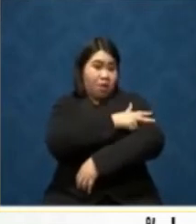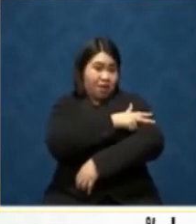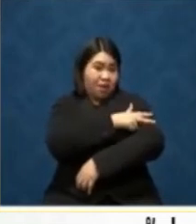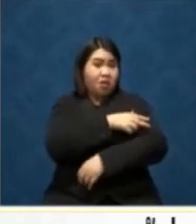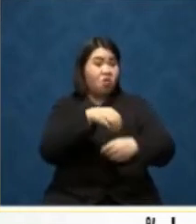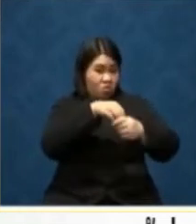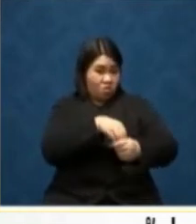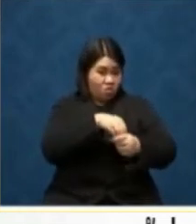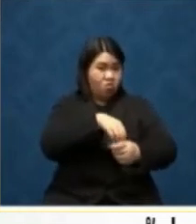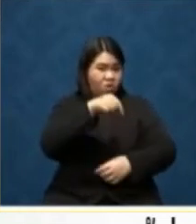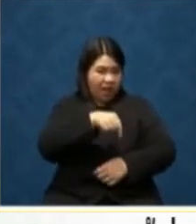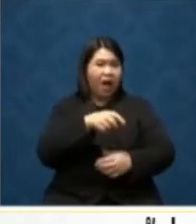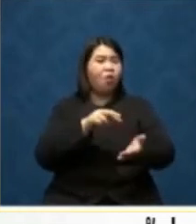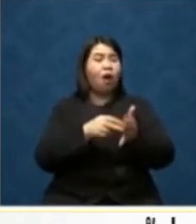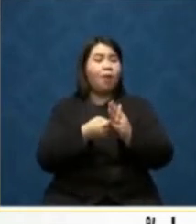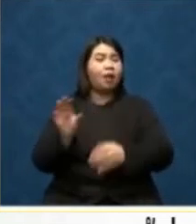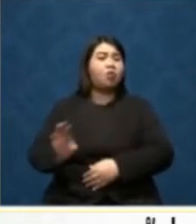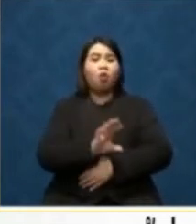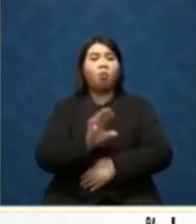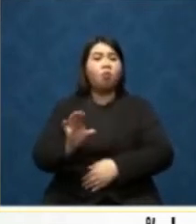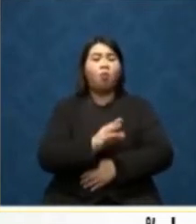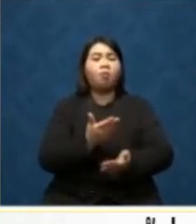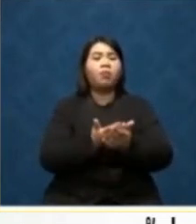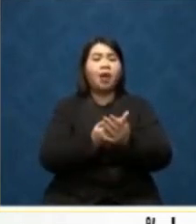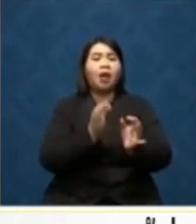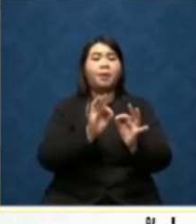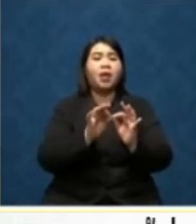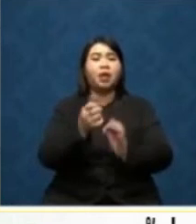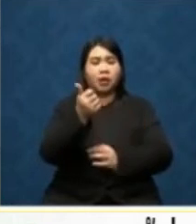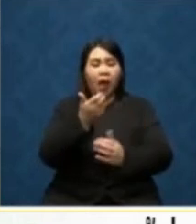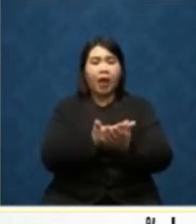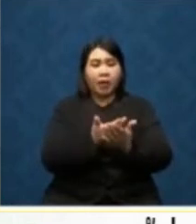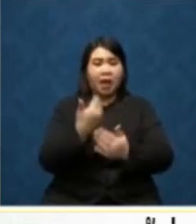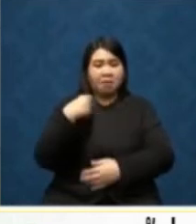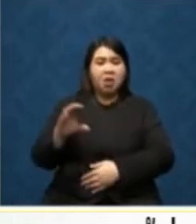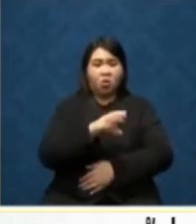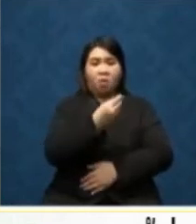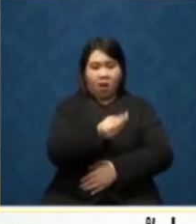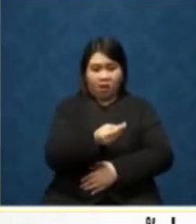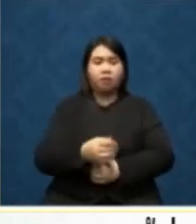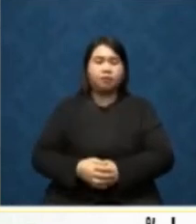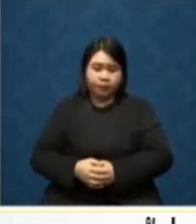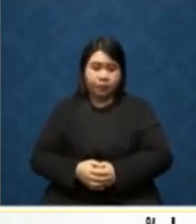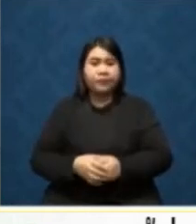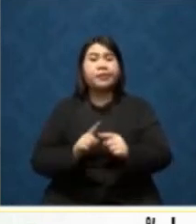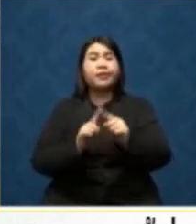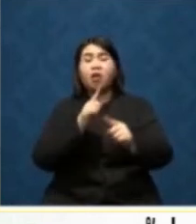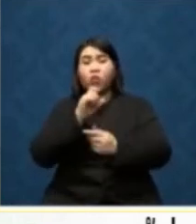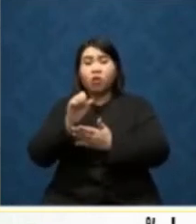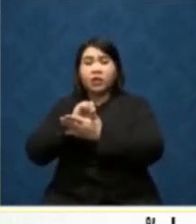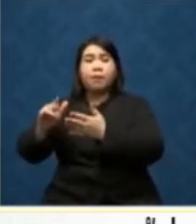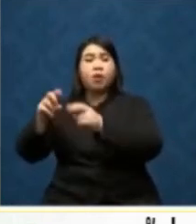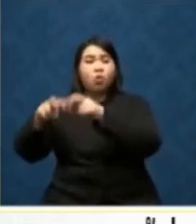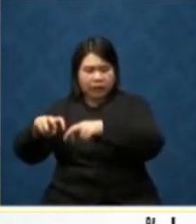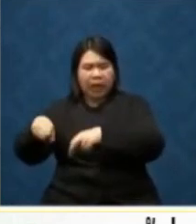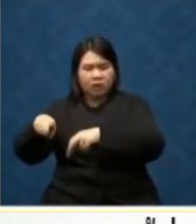ีต่ ไปได้ถ้าประย glasses ographer trabajar่างยอยู่ใหนวยằngรกประมาณ",คำถามกคอว่าในเมื่อเหตุผ